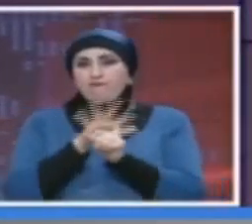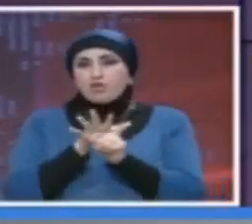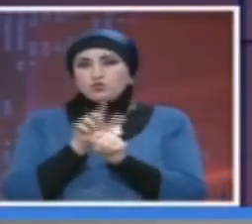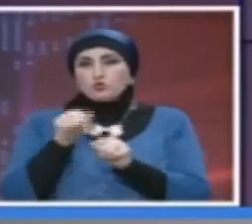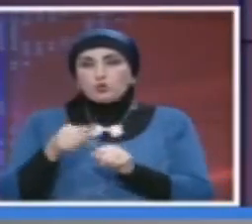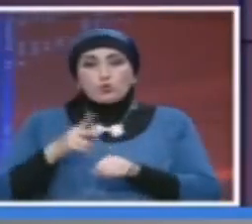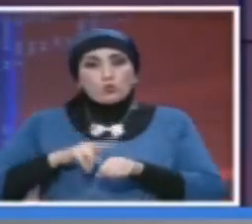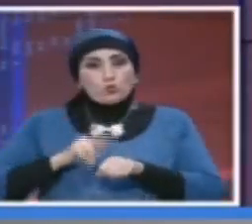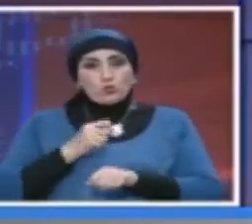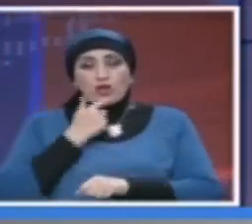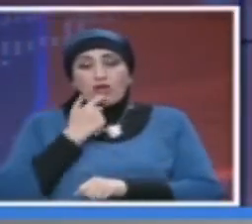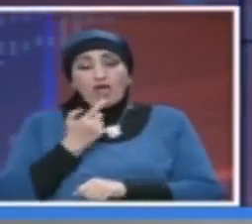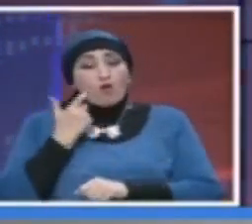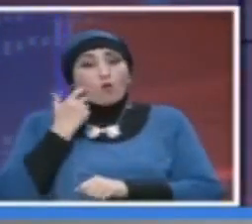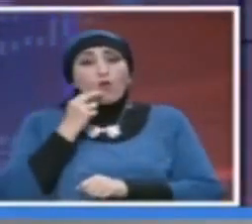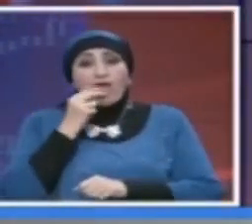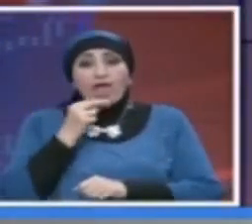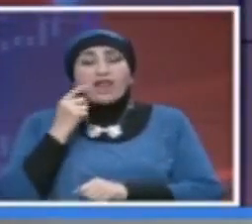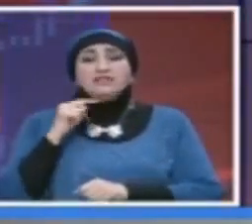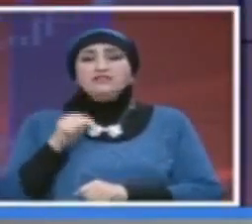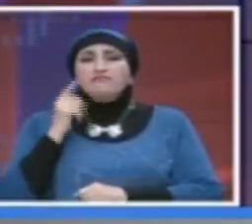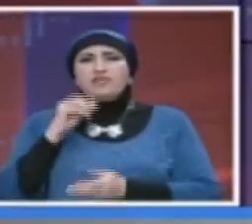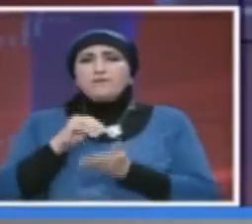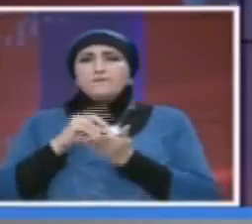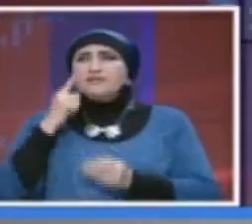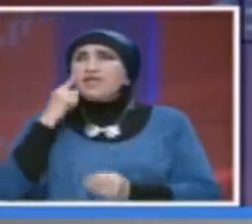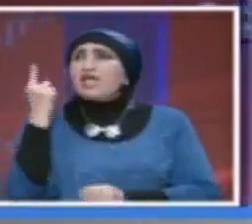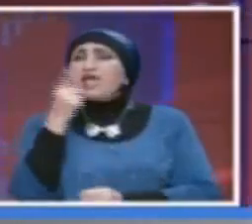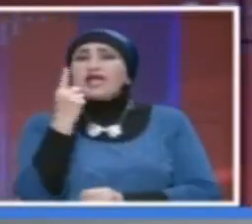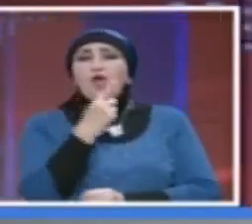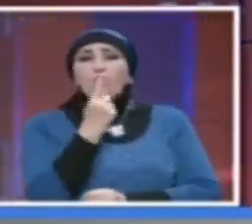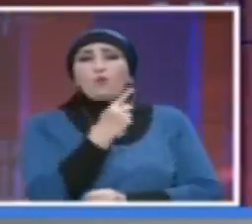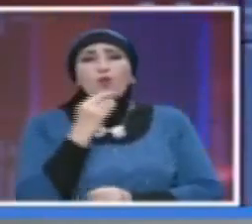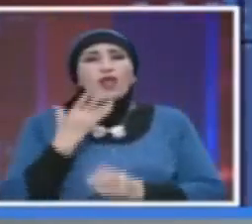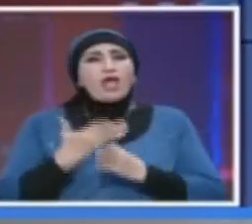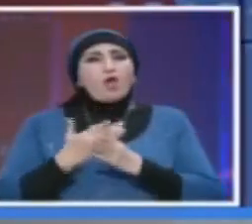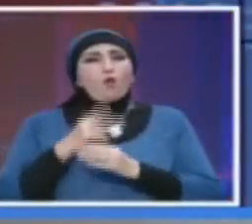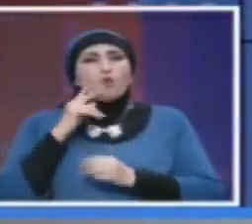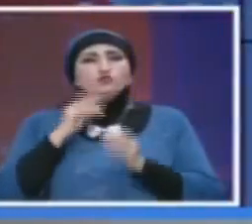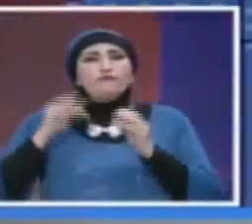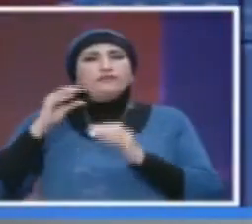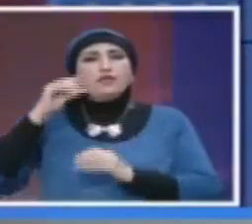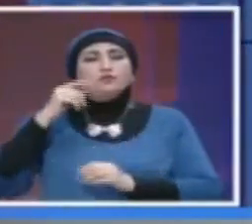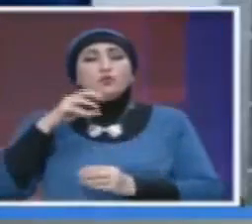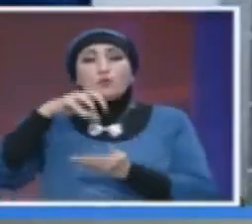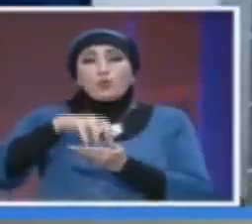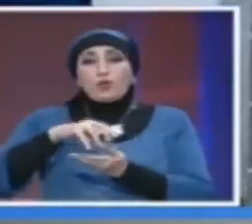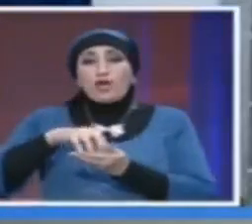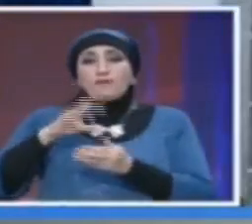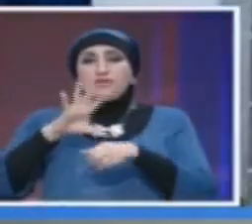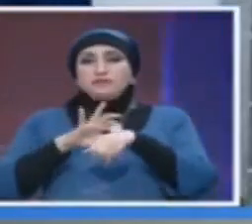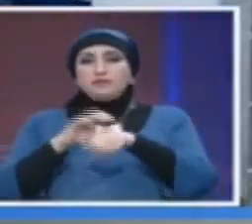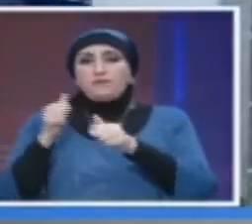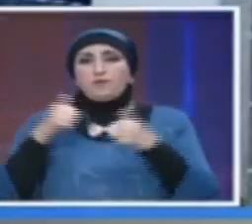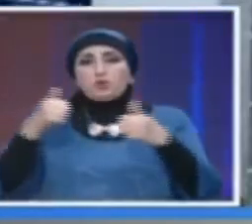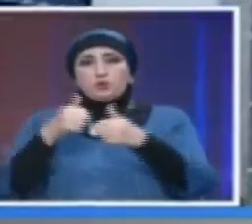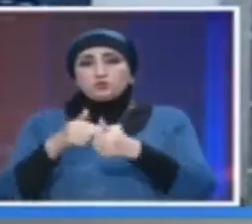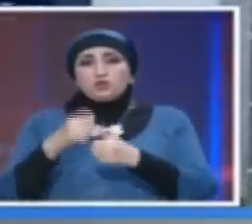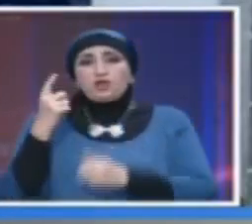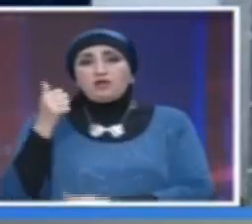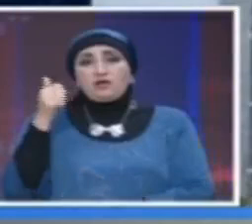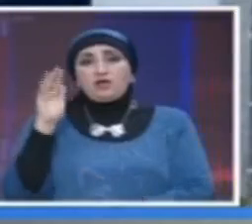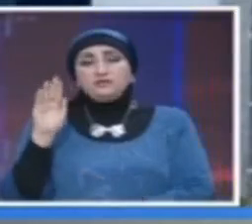خطة التصدي لفيروس كورونا. وبدأت زايد جولتها بتفقد أعمال التطوير بوحدة طب أسرة راس